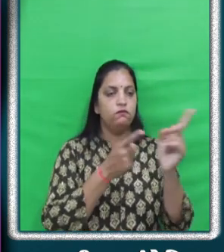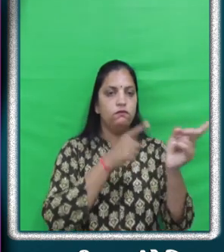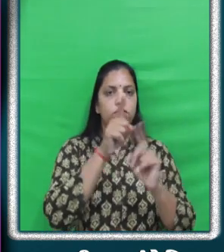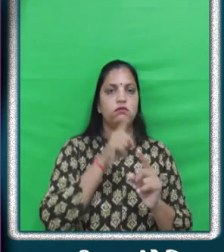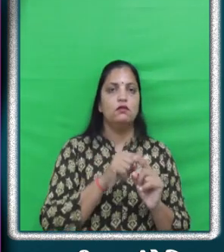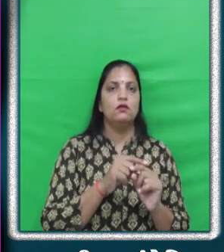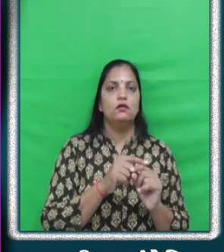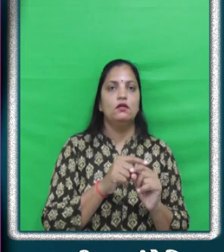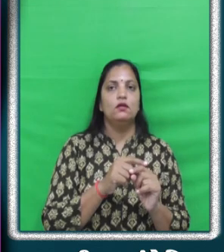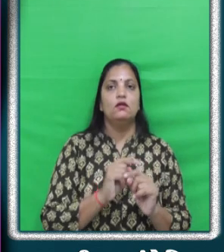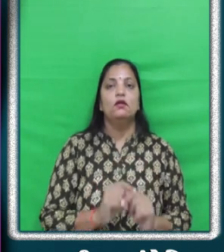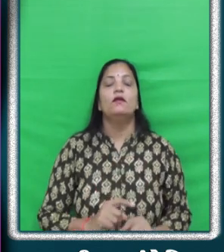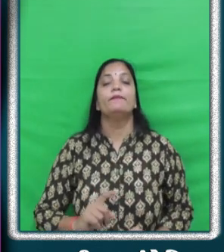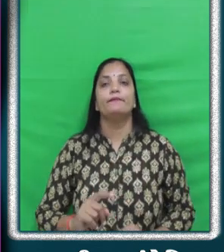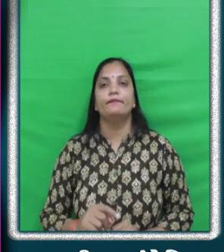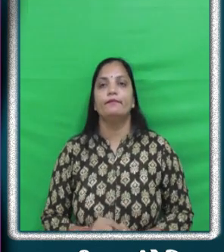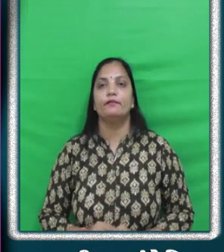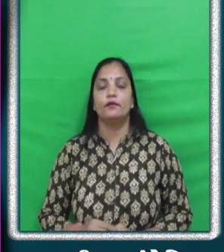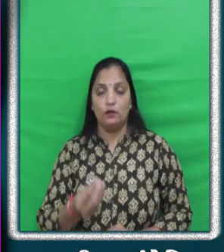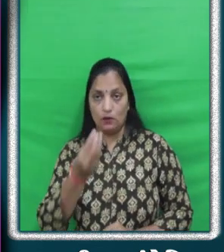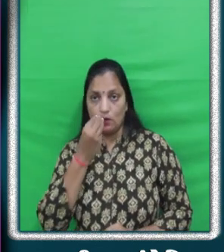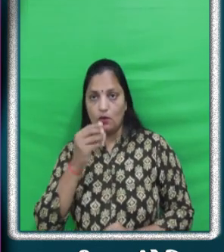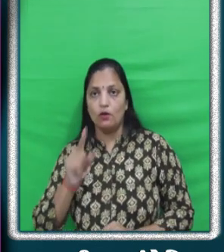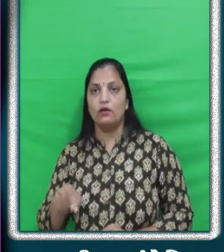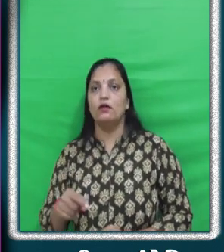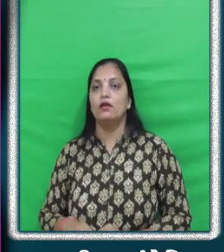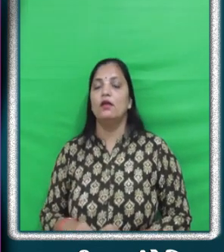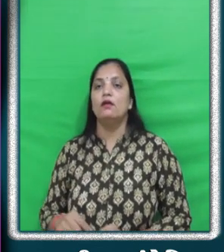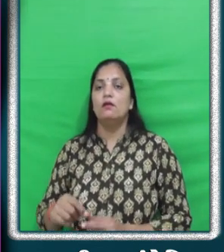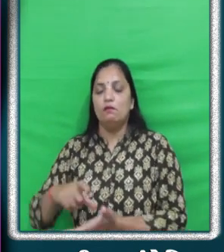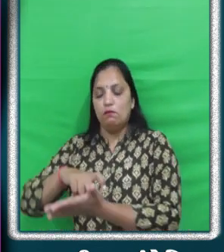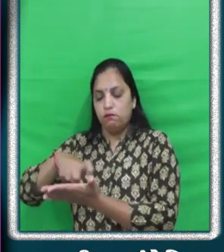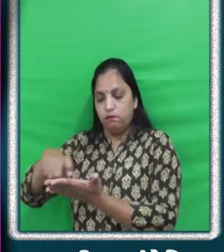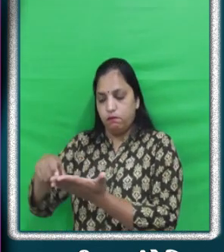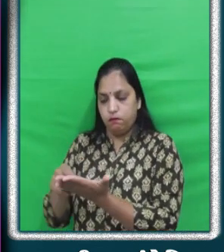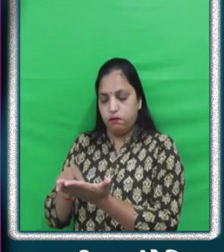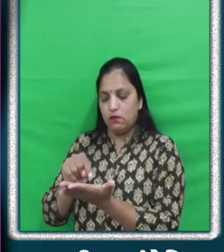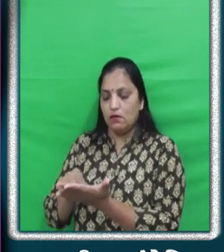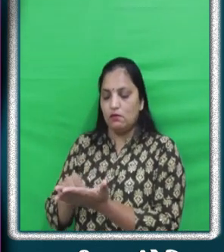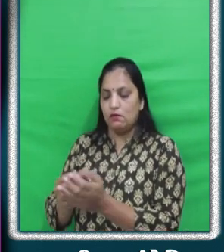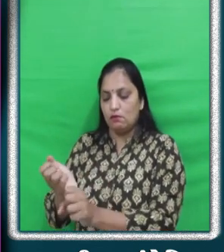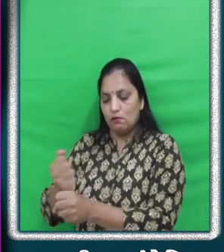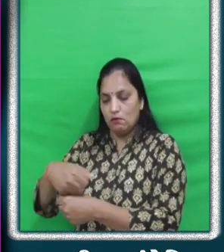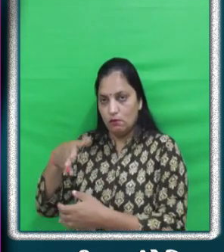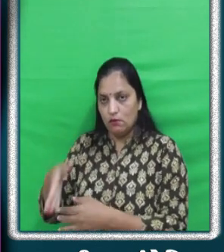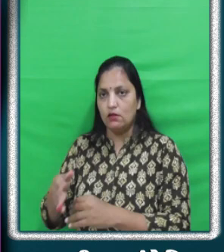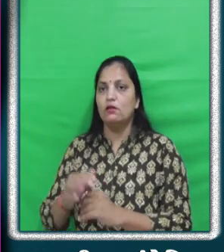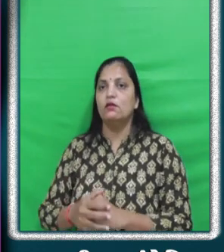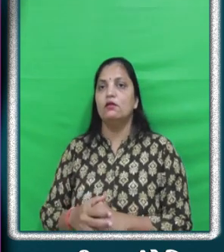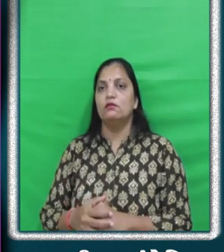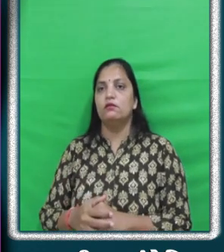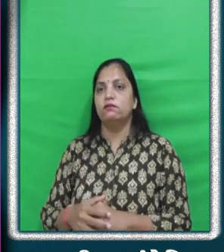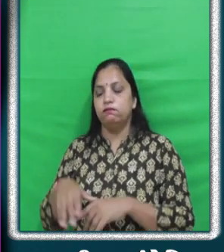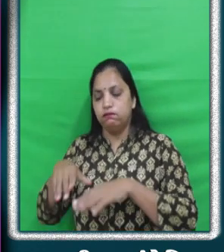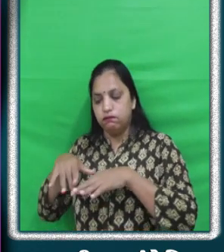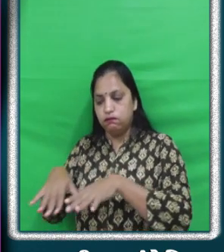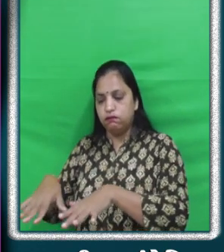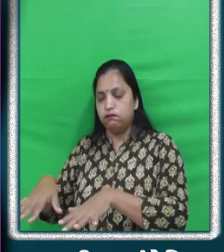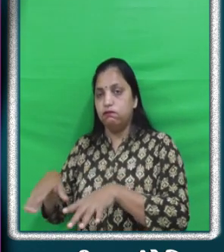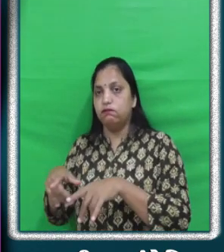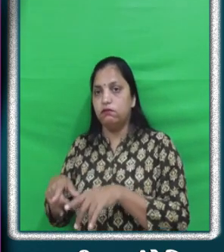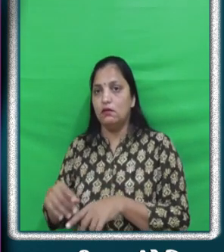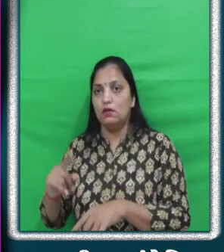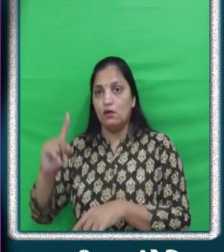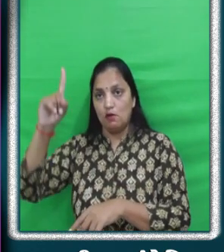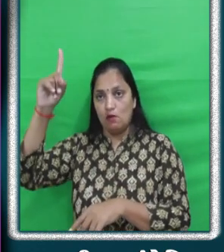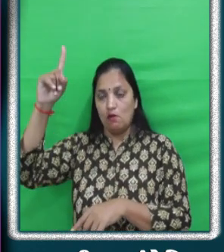કેવું થશે? ઉધ્વ દિશામાં. જ્યારે ખોરાક જે છે પર્ણ અને પ્રકાંડની અંદર બનતો હોવાથી તેને દરેક ભાગ સુધી